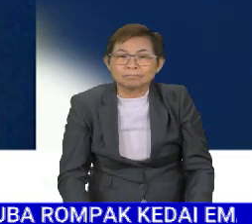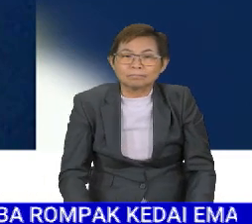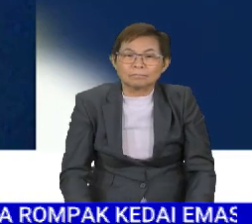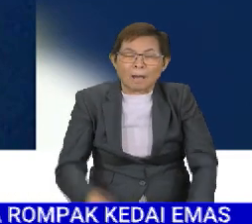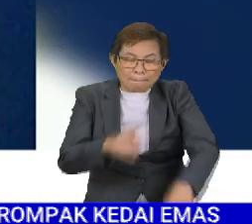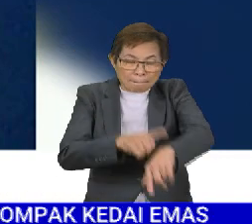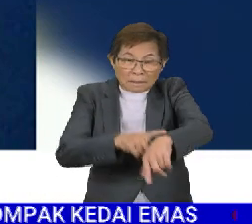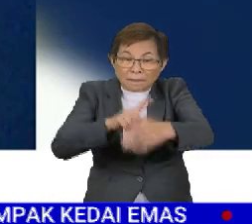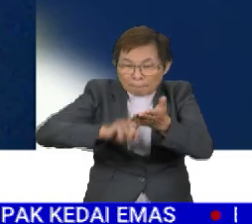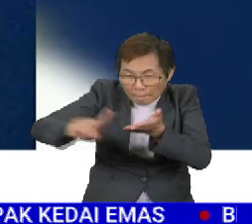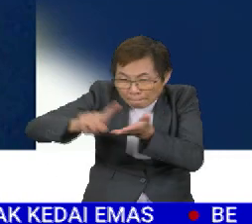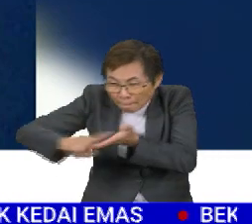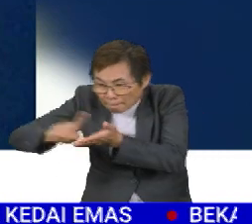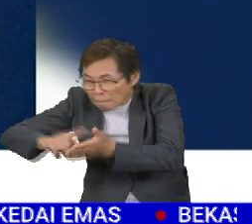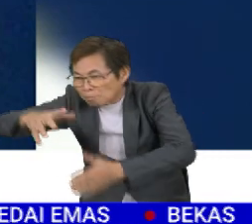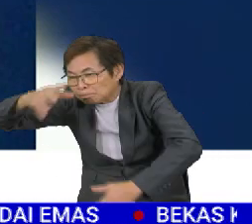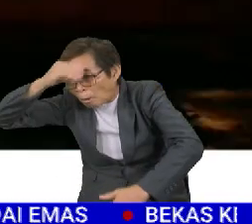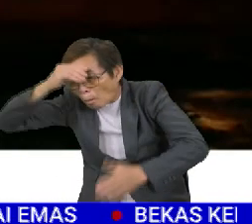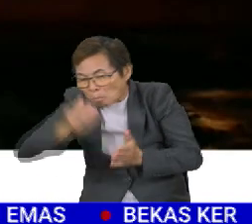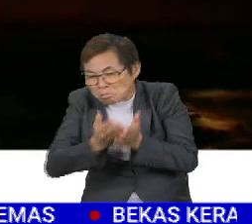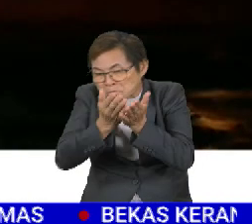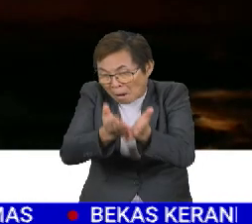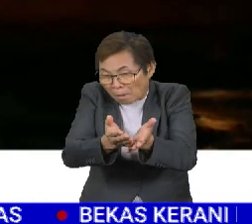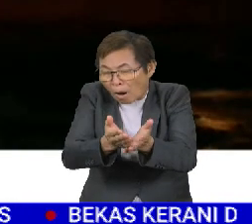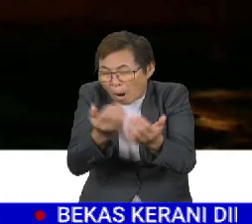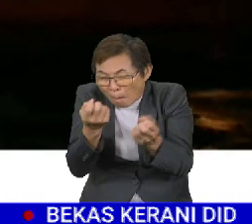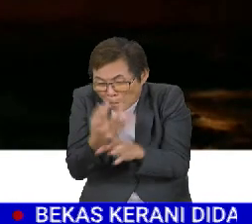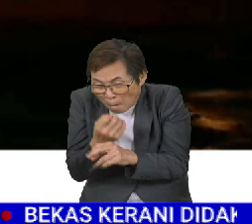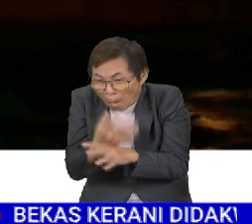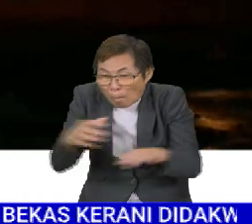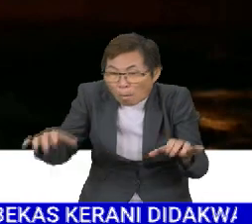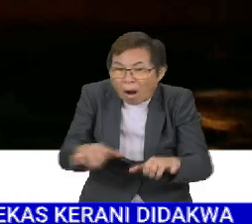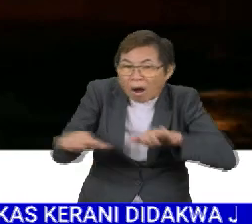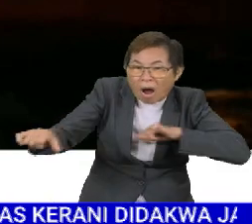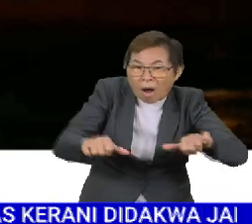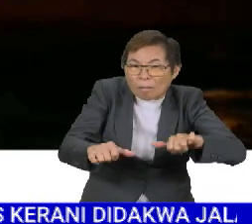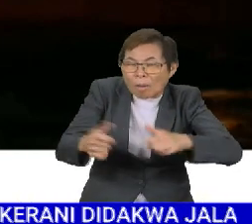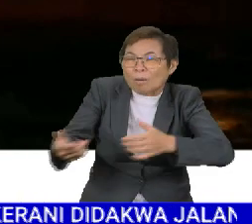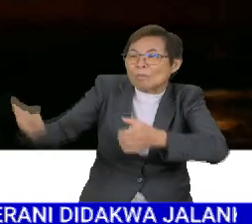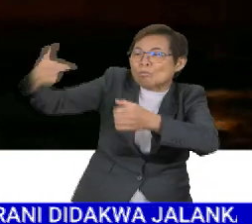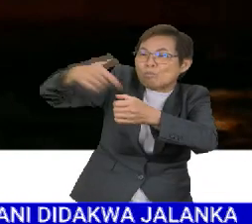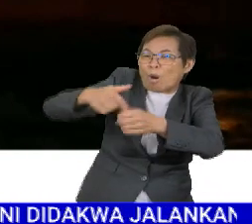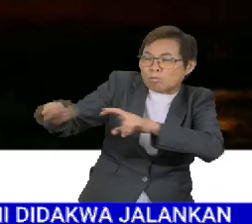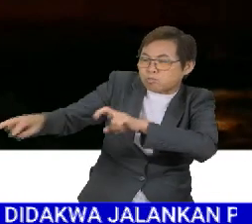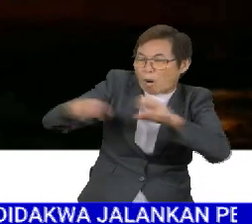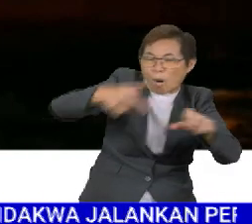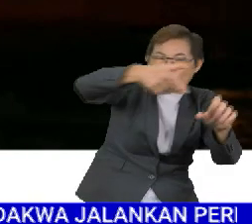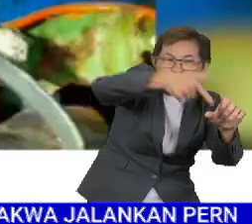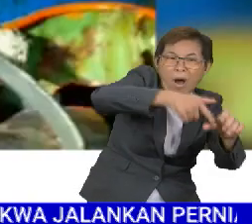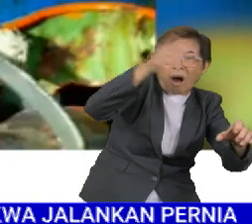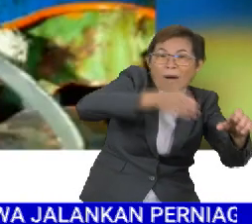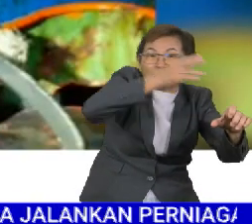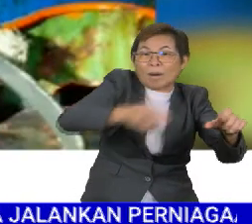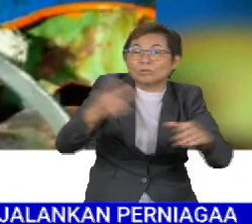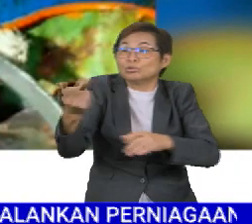ketika pemeriksaan dilakukan mendapati kapal-kapal berkenaan sedang giat melakukan activity pemindahan minyak secara haram kedua